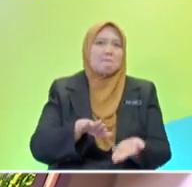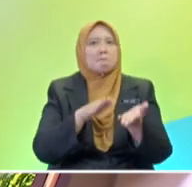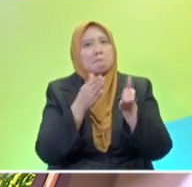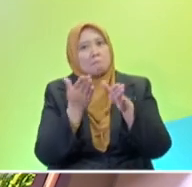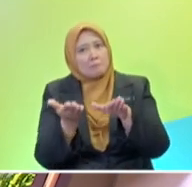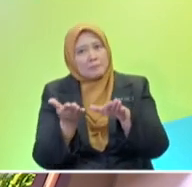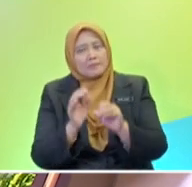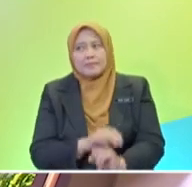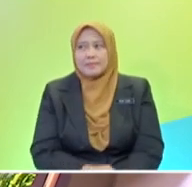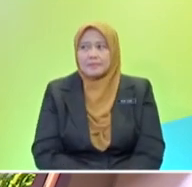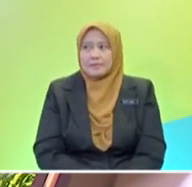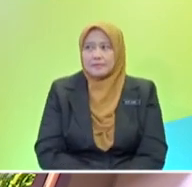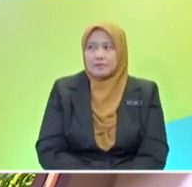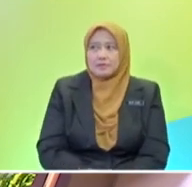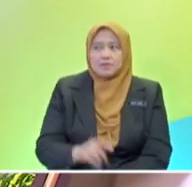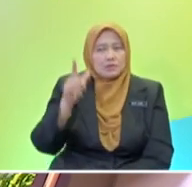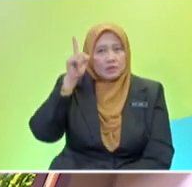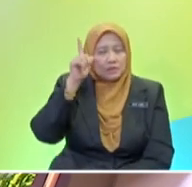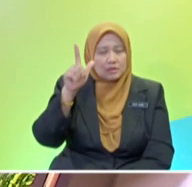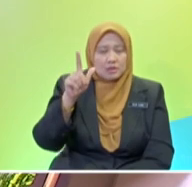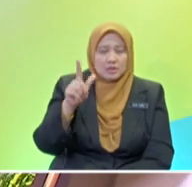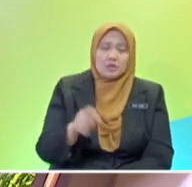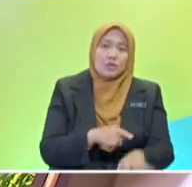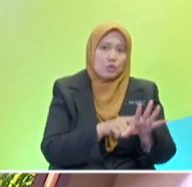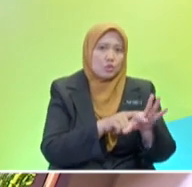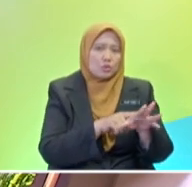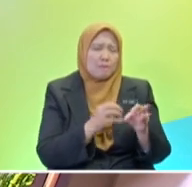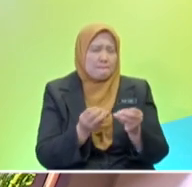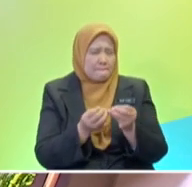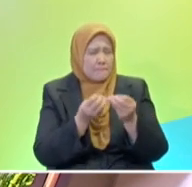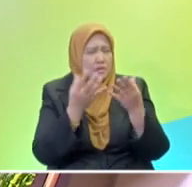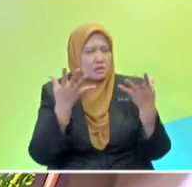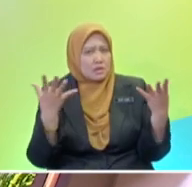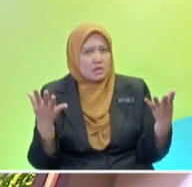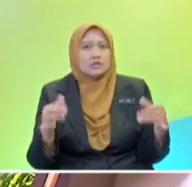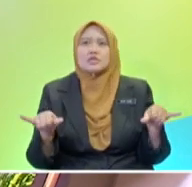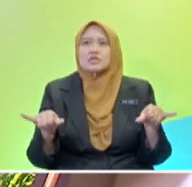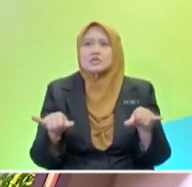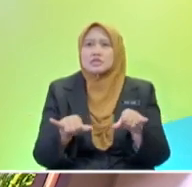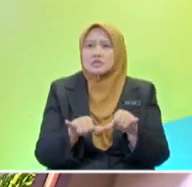daun-daunnya, dia banyak saiz. Tengok saiz. Ada yang besar.